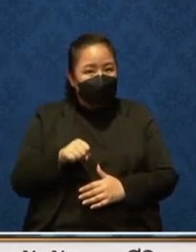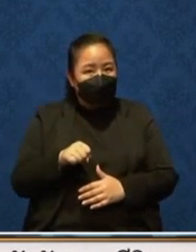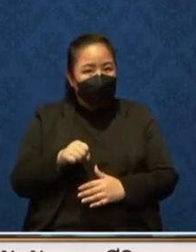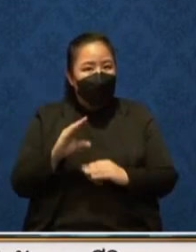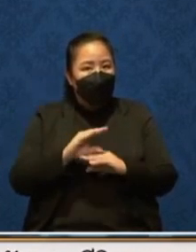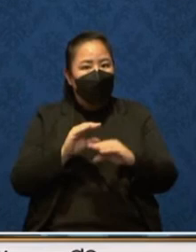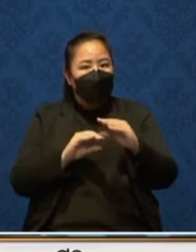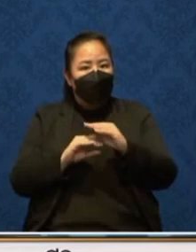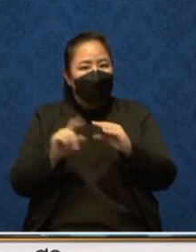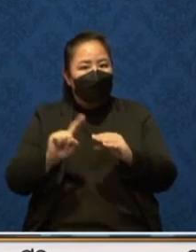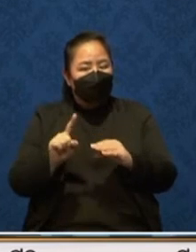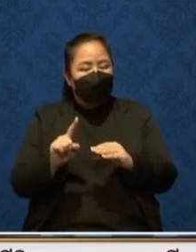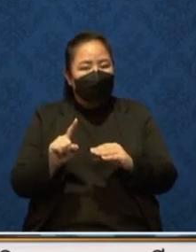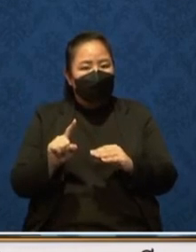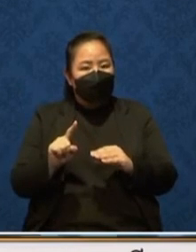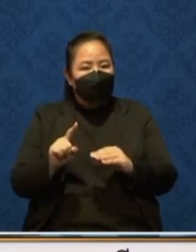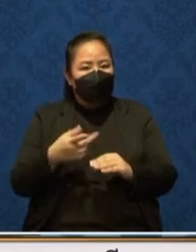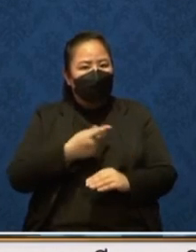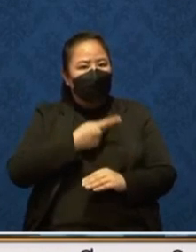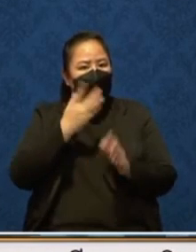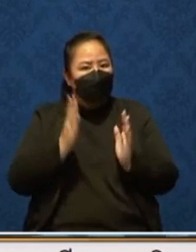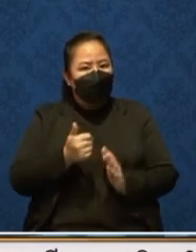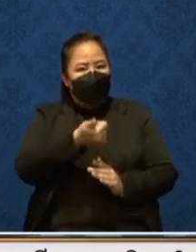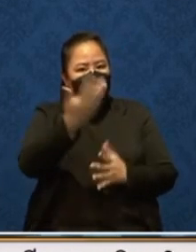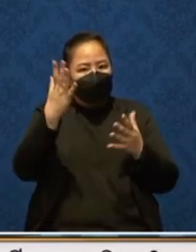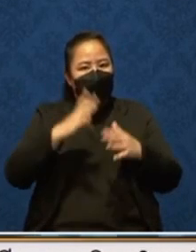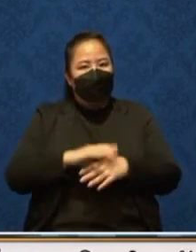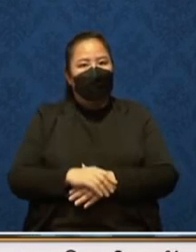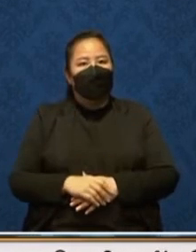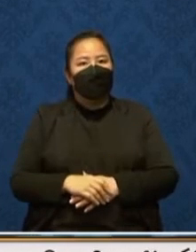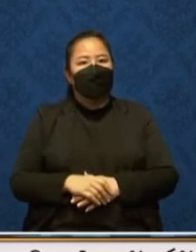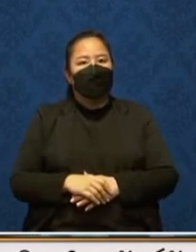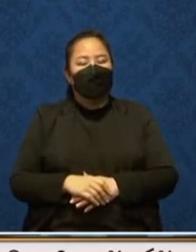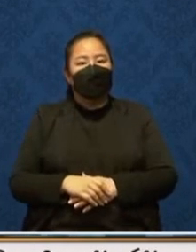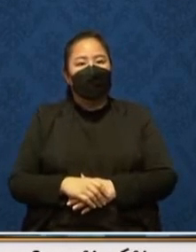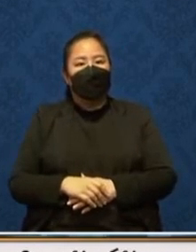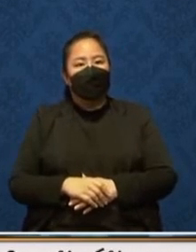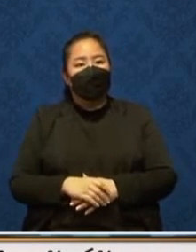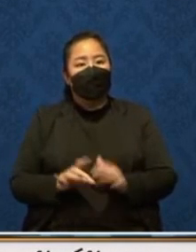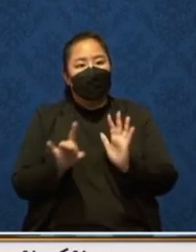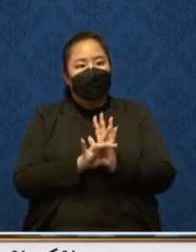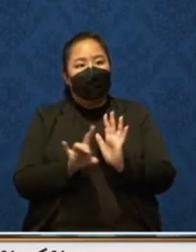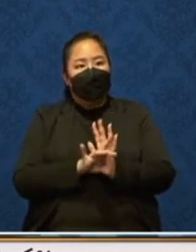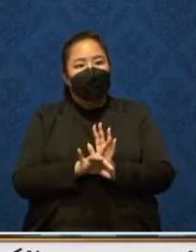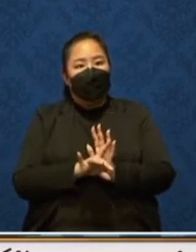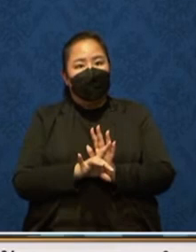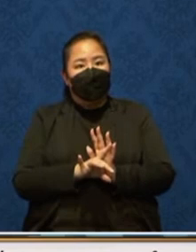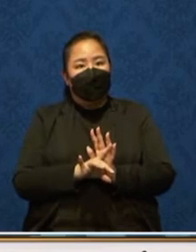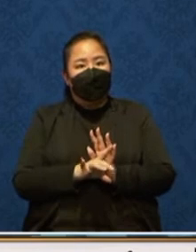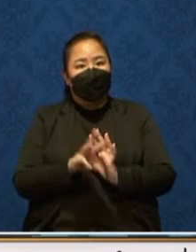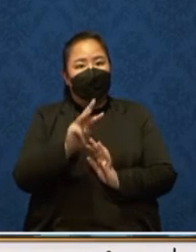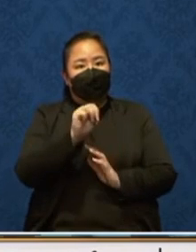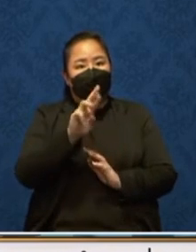ลม ไปเหรือ